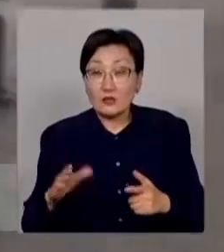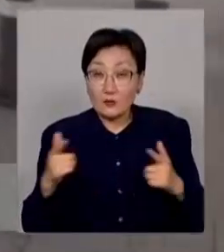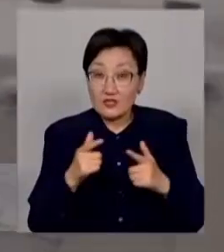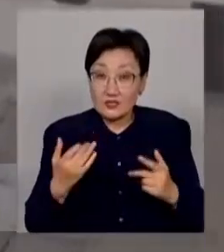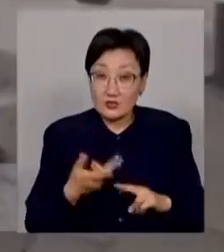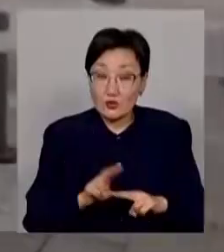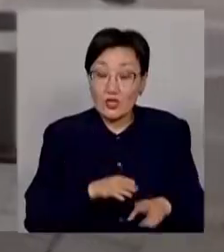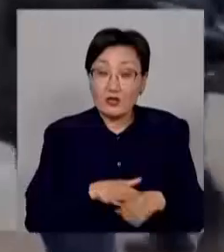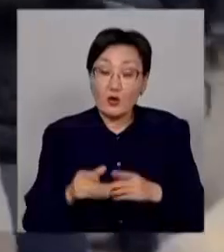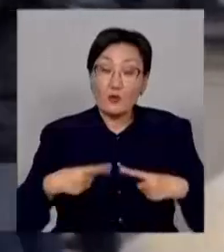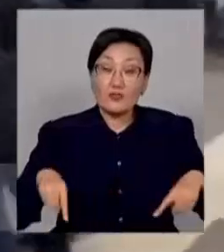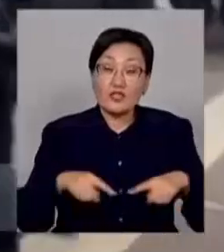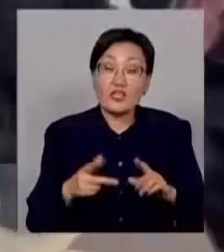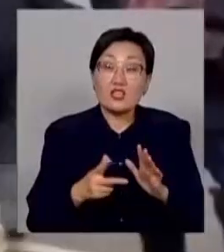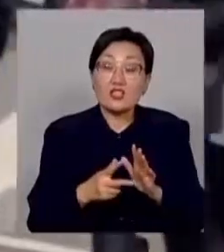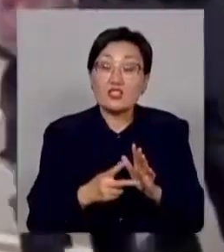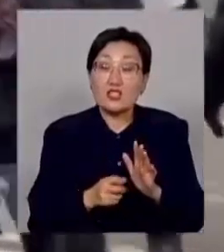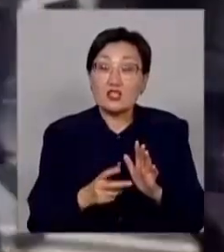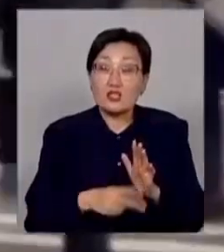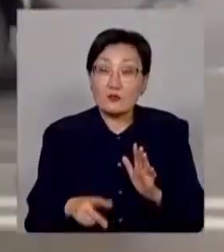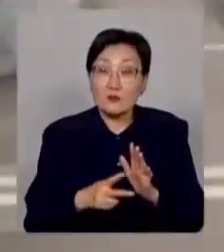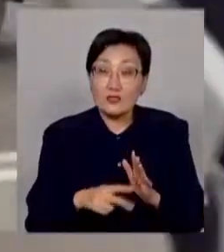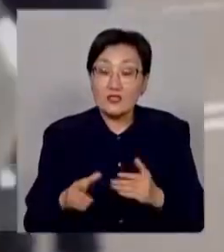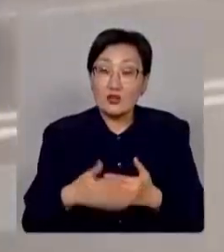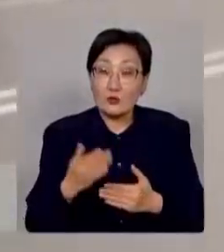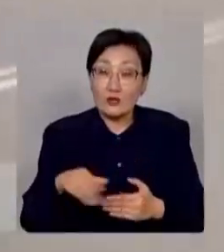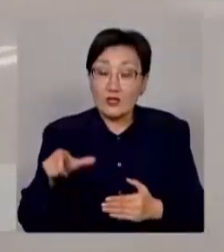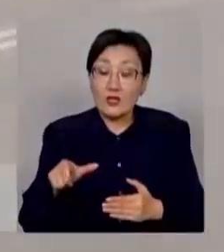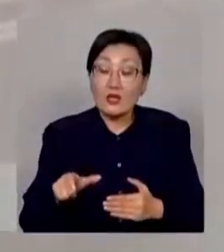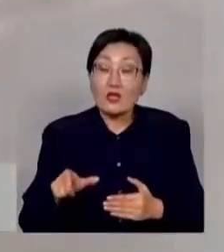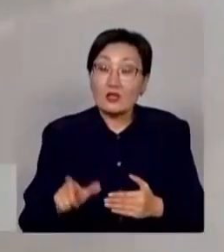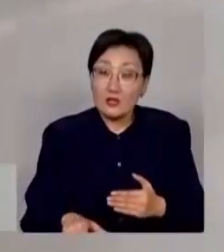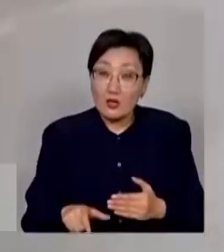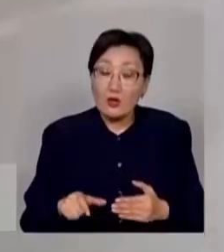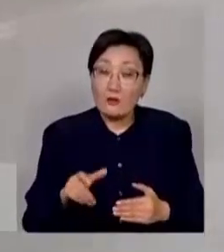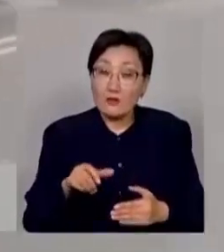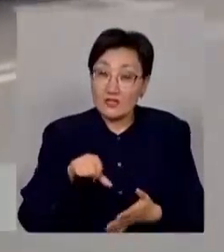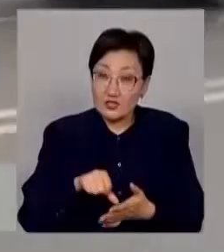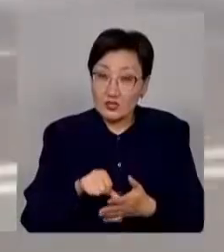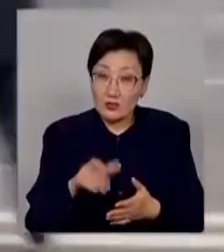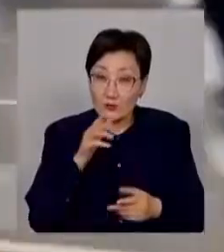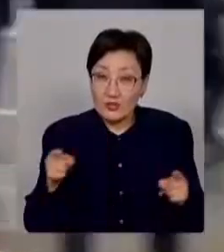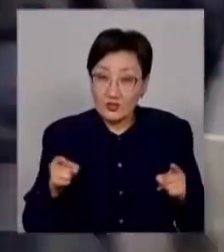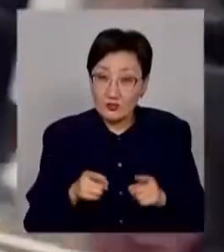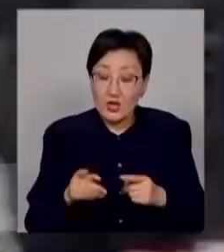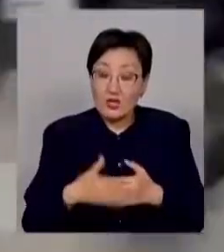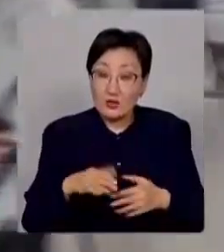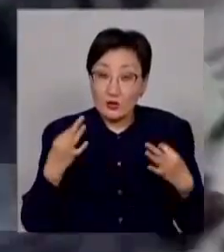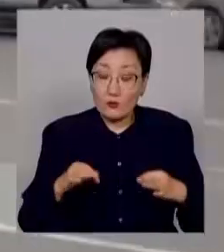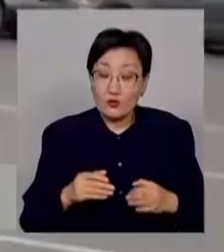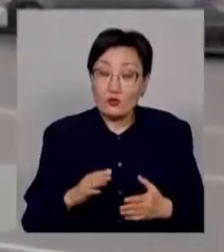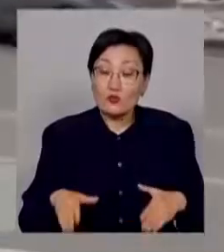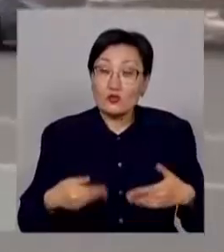қазір атқарушы органдар 878 сотталғанға қатысты мерзімін қысқарту және жазадан босату туралы ұсыныс